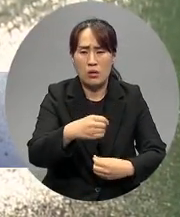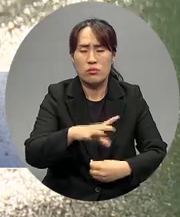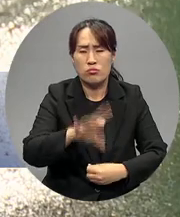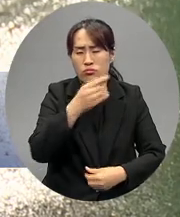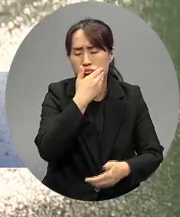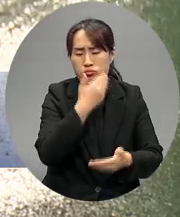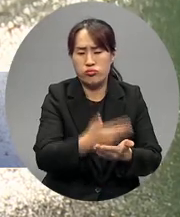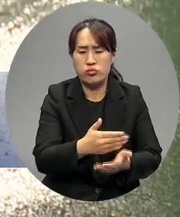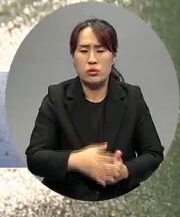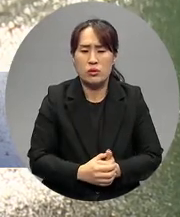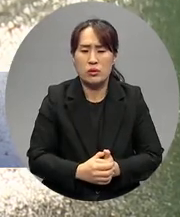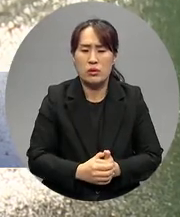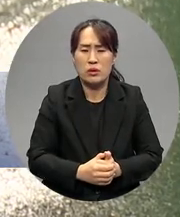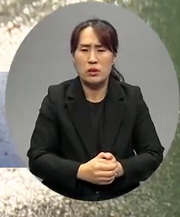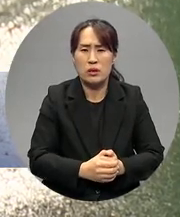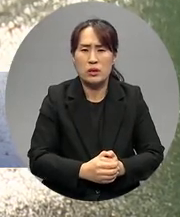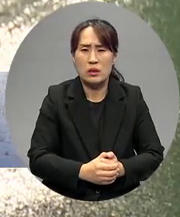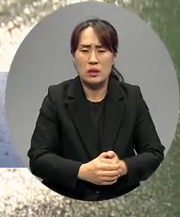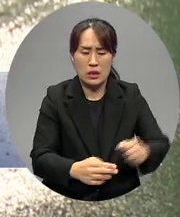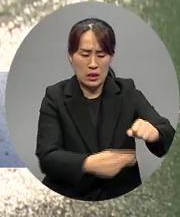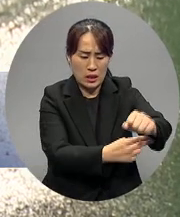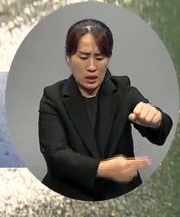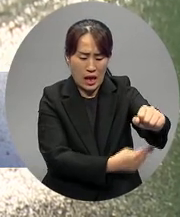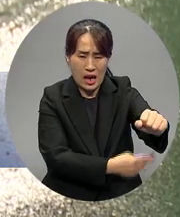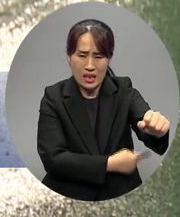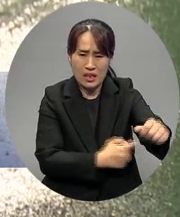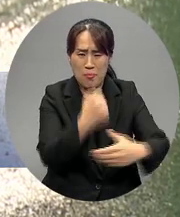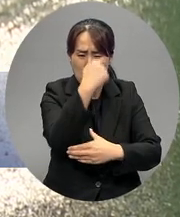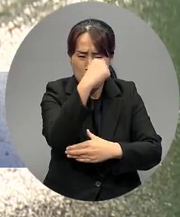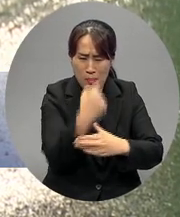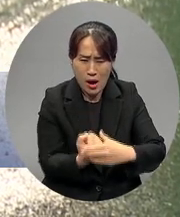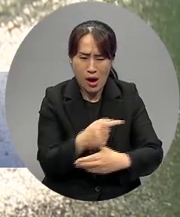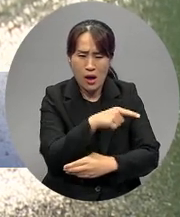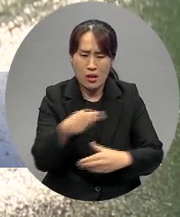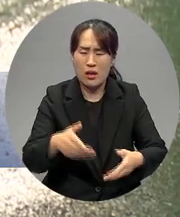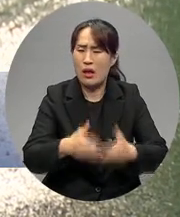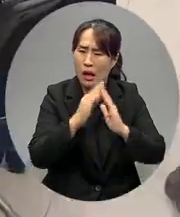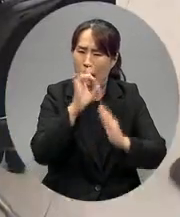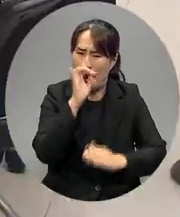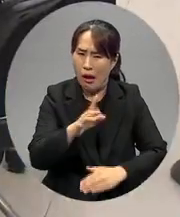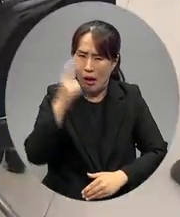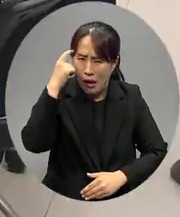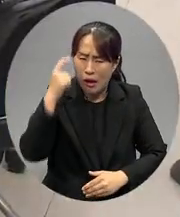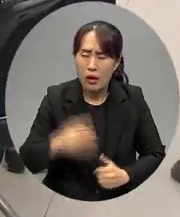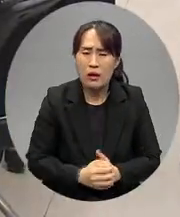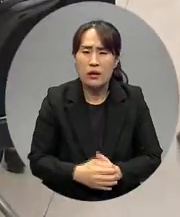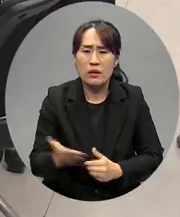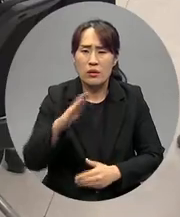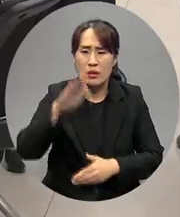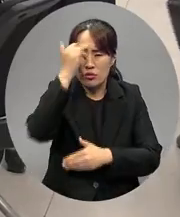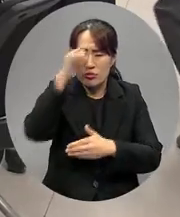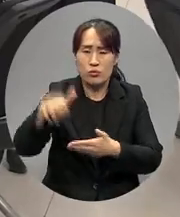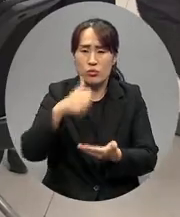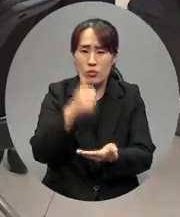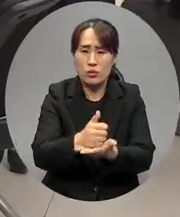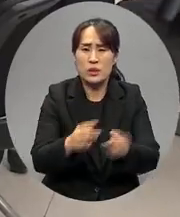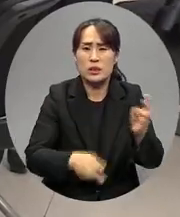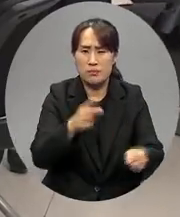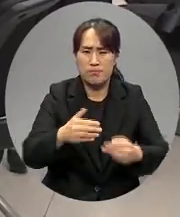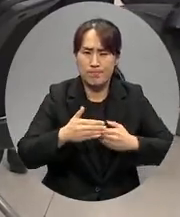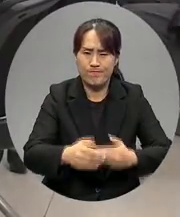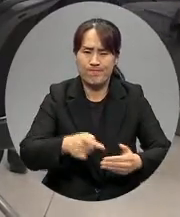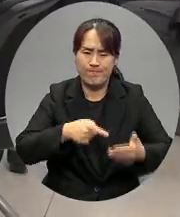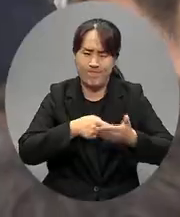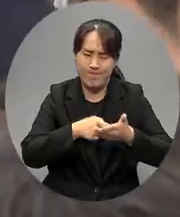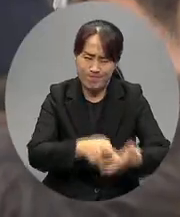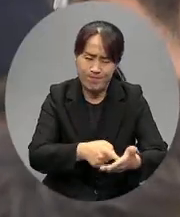되겠죠. 그 다리가 낡아서 더 건설하면 내 생각은 안 될 것 같은데. 하지만 김영환 지사는 사업 추진에